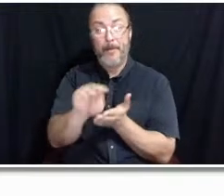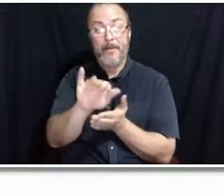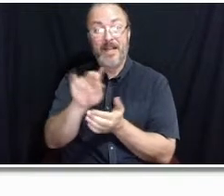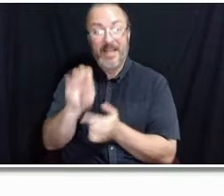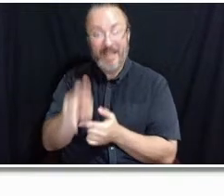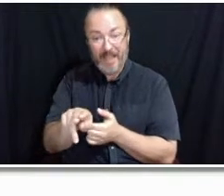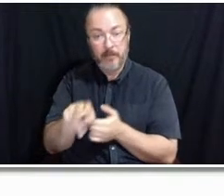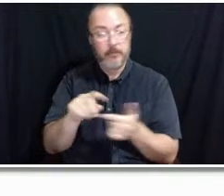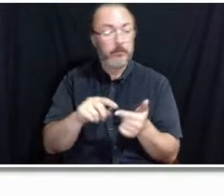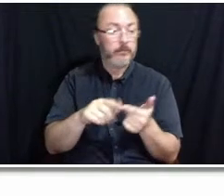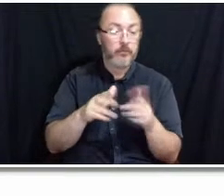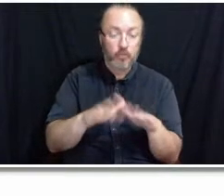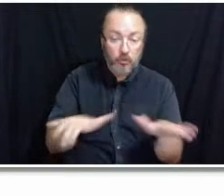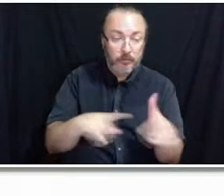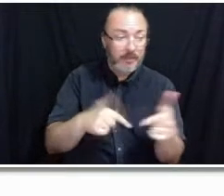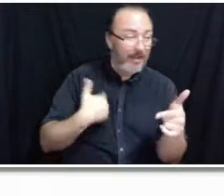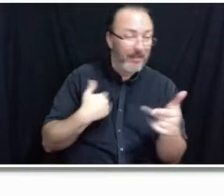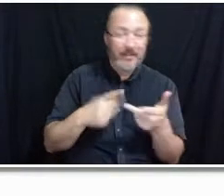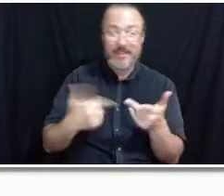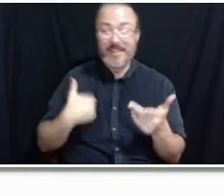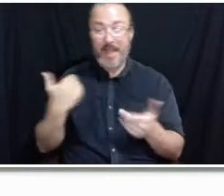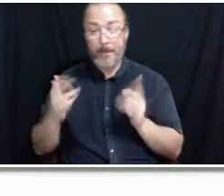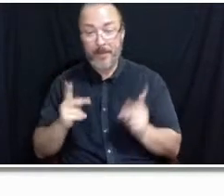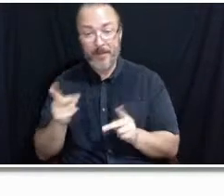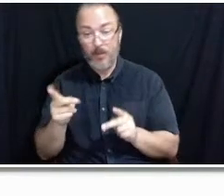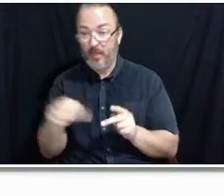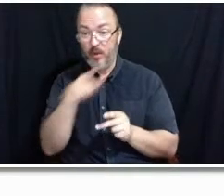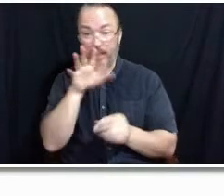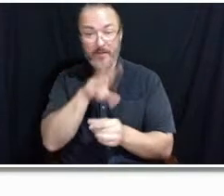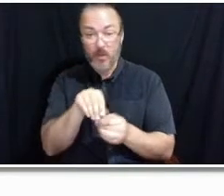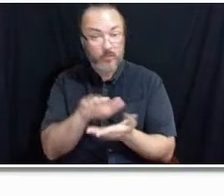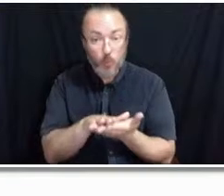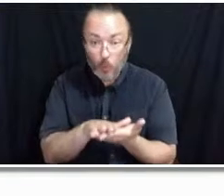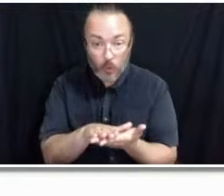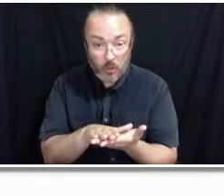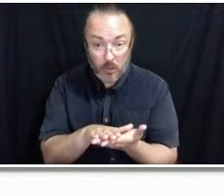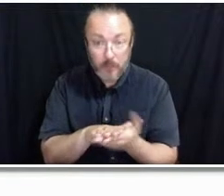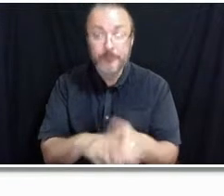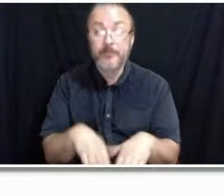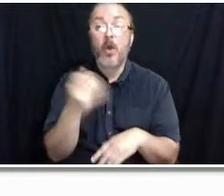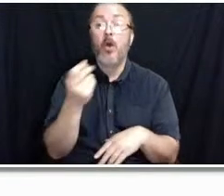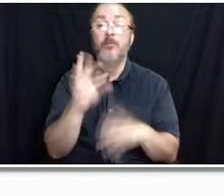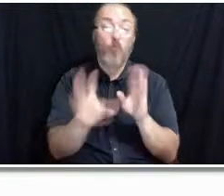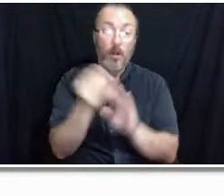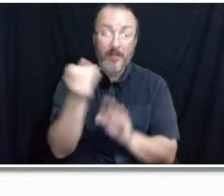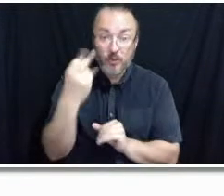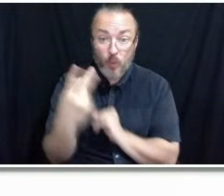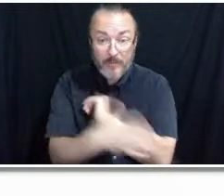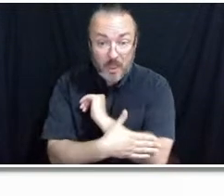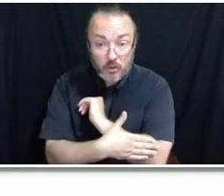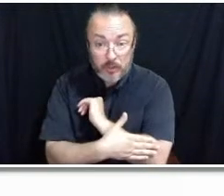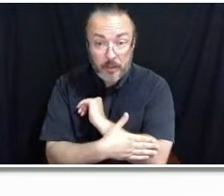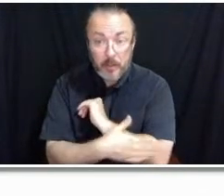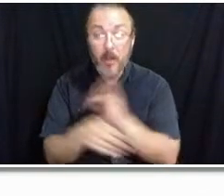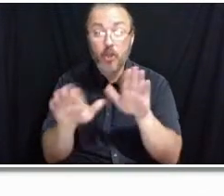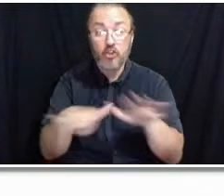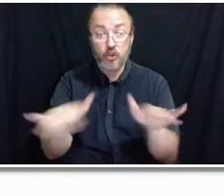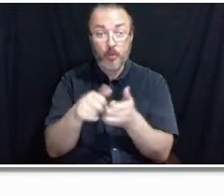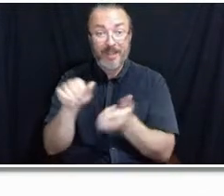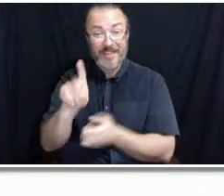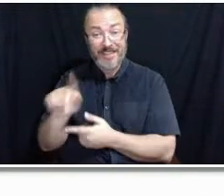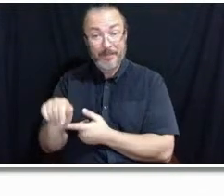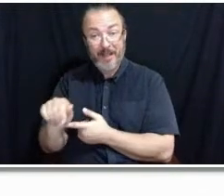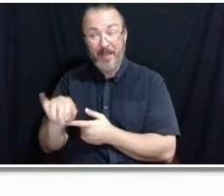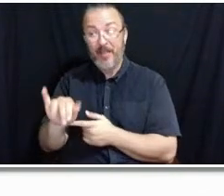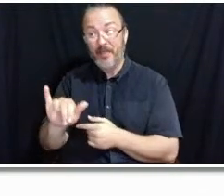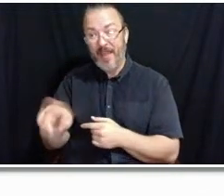et jeunes qui ne sont pas scolarisés. Dans 12 pays, les enfants handicapés